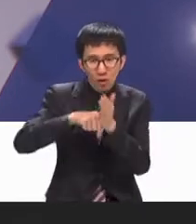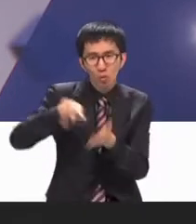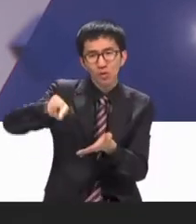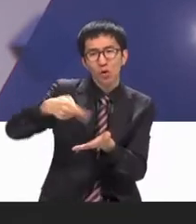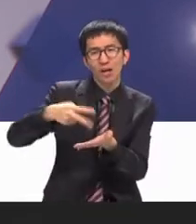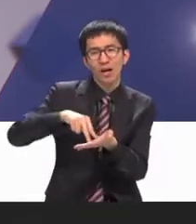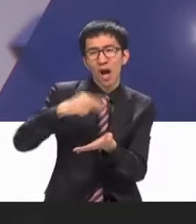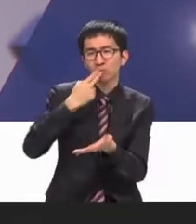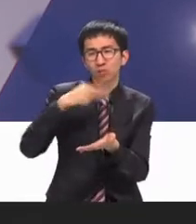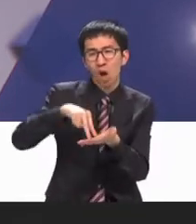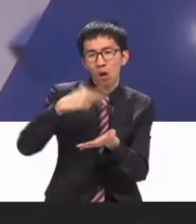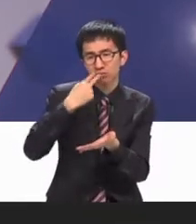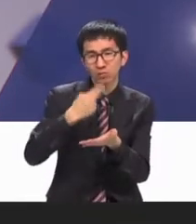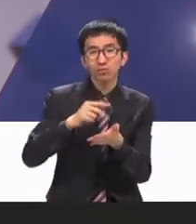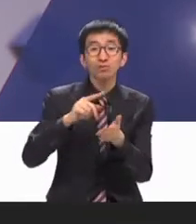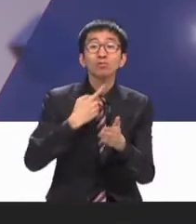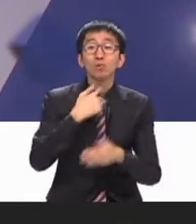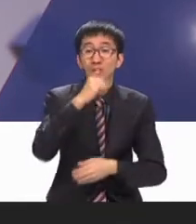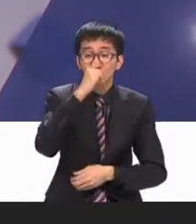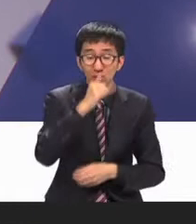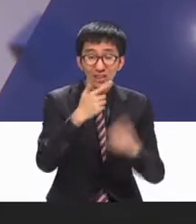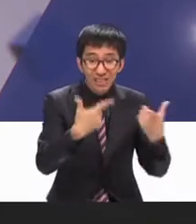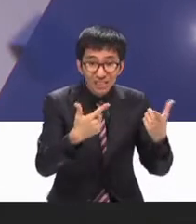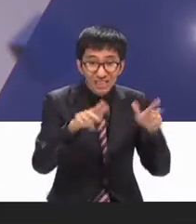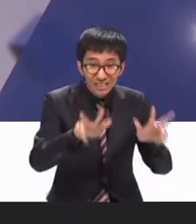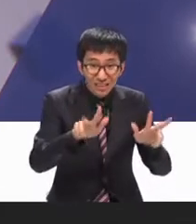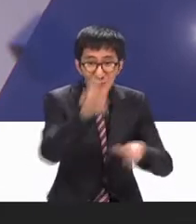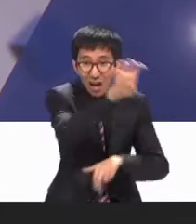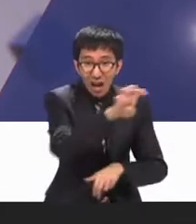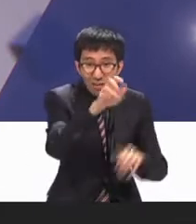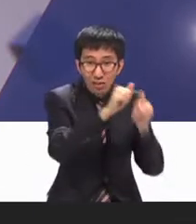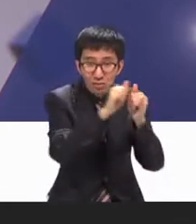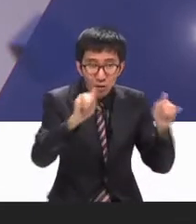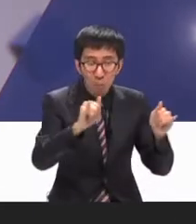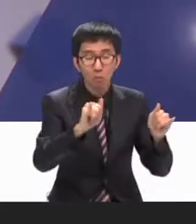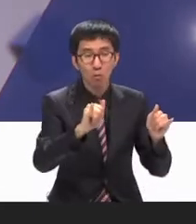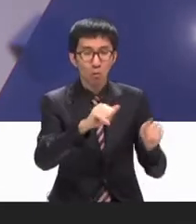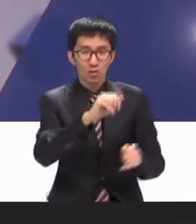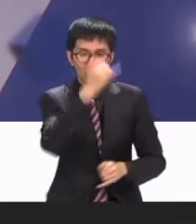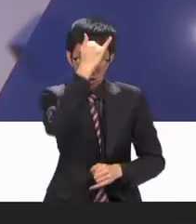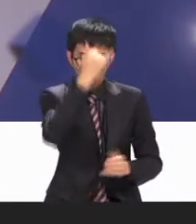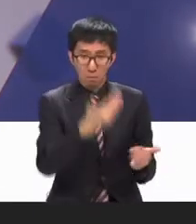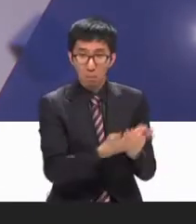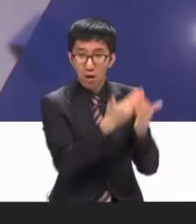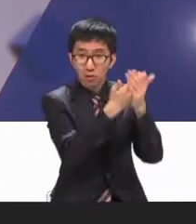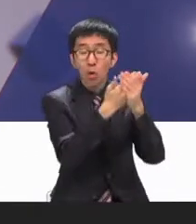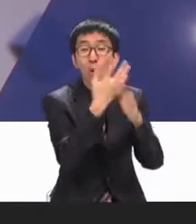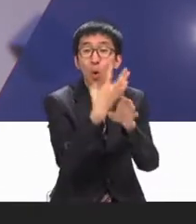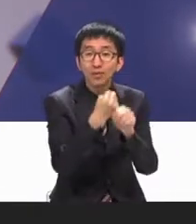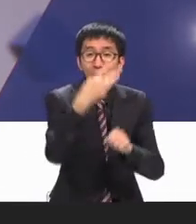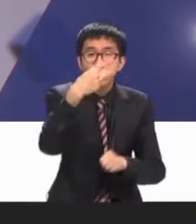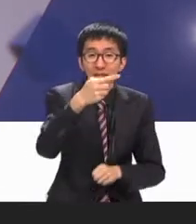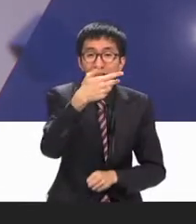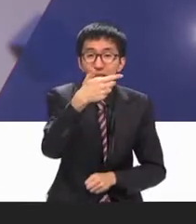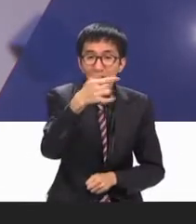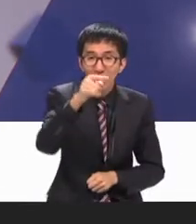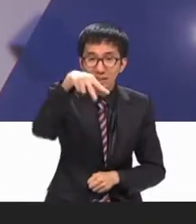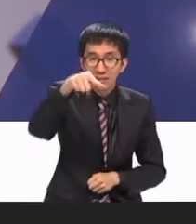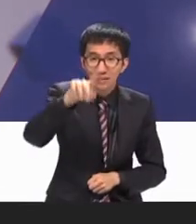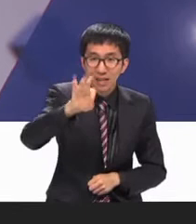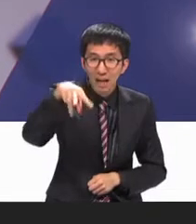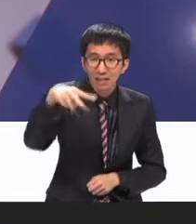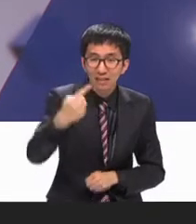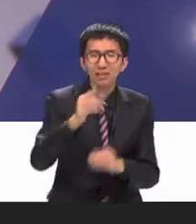윤리적 입니다 산 사람들이 오늘날 과 같은 세련된 매너를 발전시킨 것이 르네상스 시대 이후의 일입니다 얼마 안됐습니다